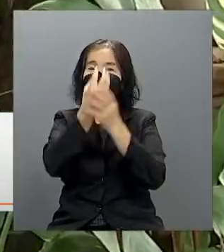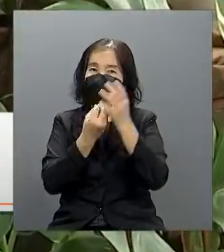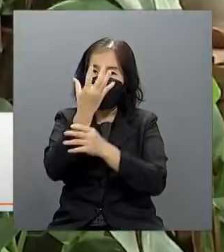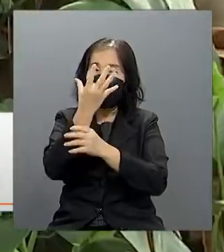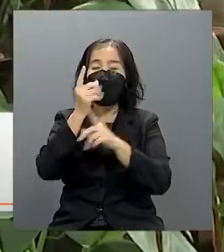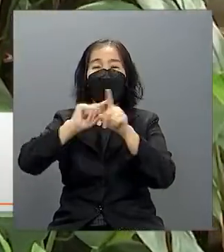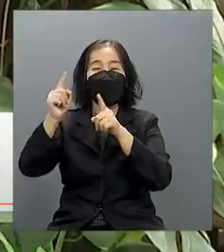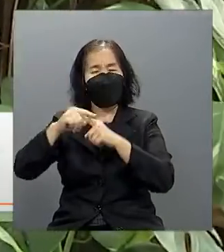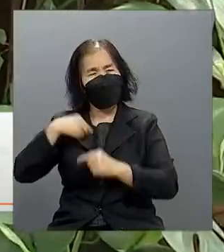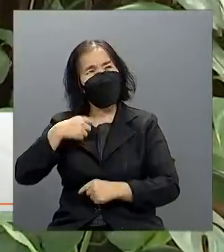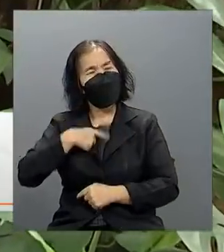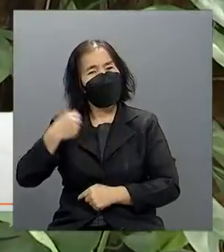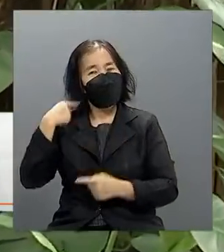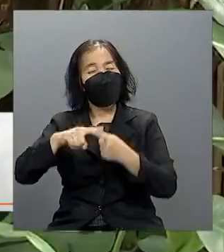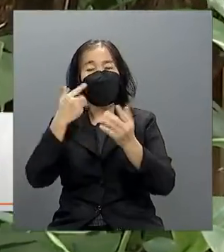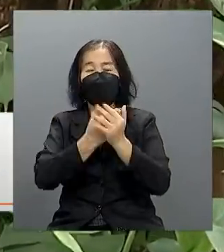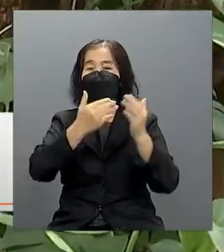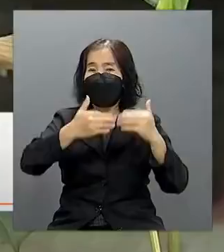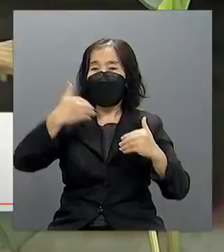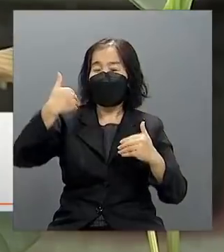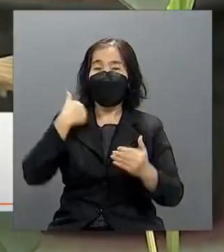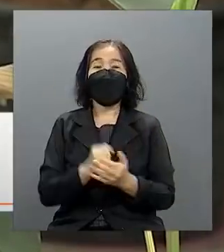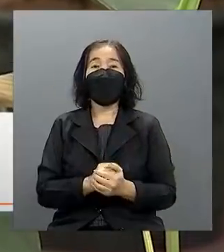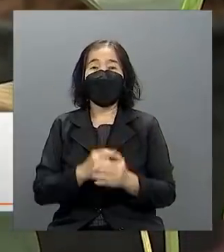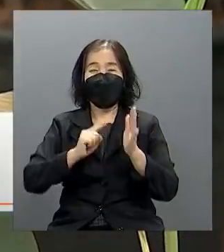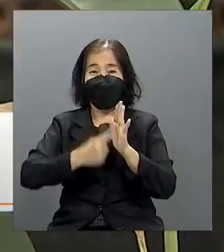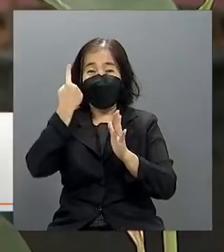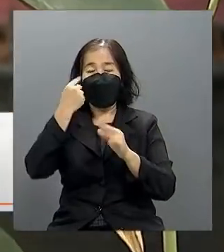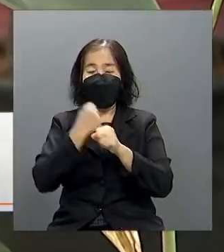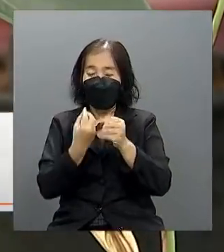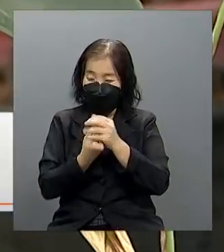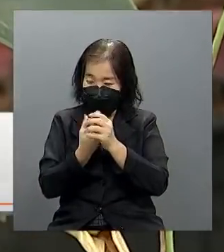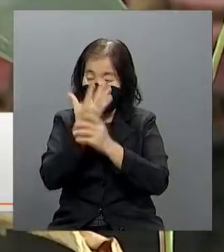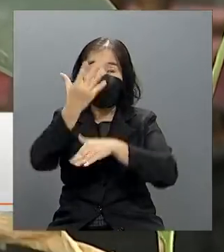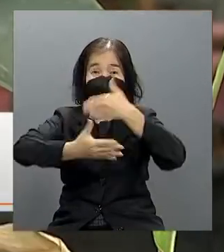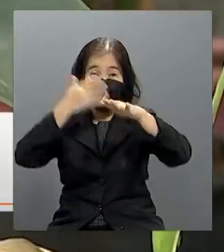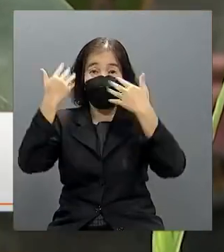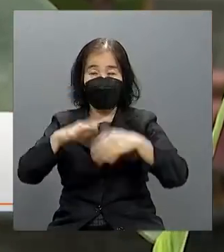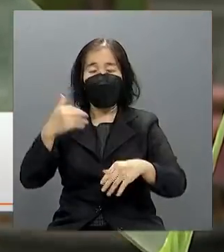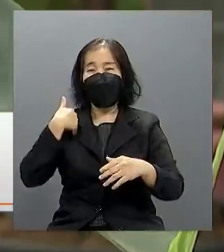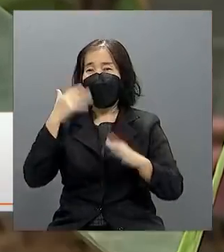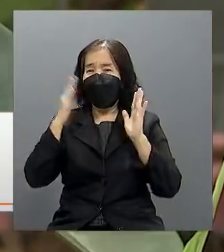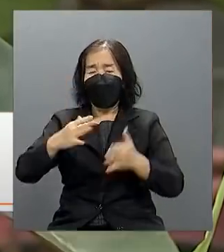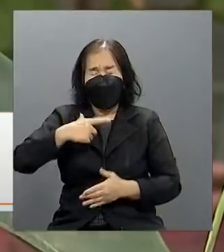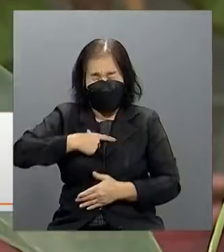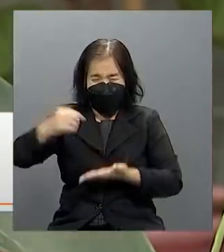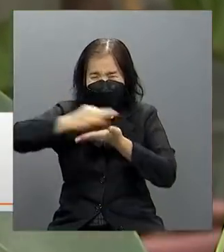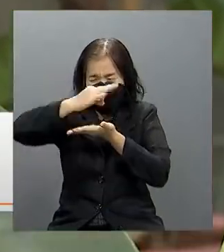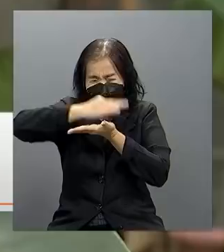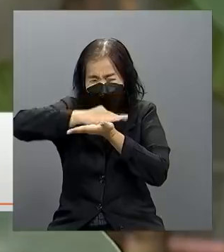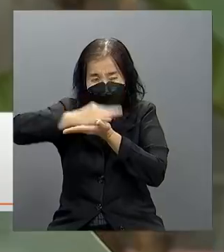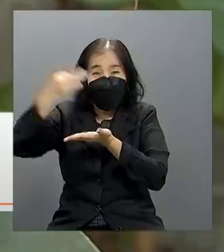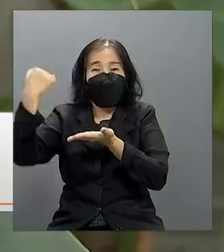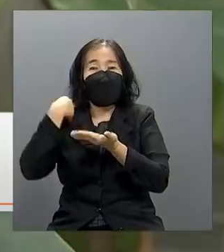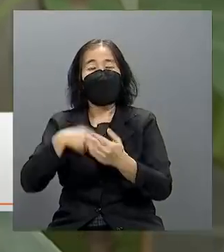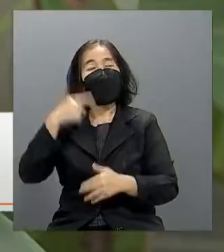แล้วก็สร้างรายได้เสริมครับโดยเริ่มต้นปลูกขายมาได้ระยะนึงแล้วครับผลตอบรับครับลูกค้าดีขึ้นเรื่อยๆเลยคือบางทีเนี่ยลูกค้